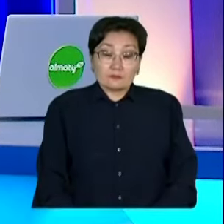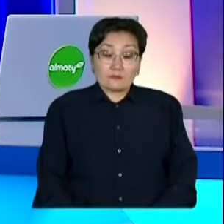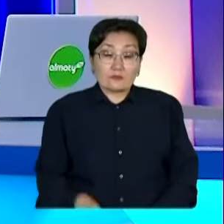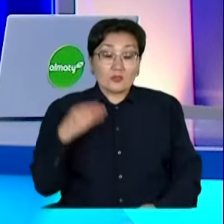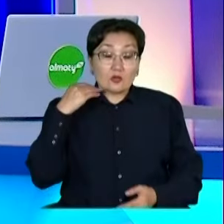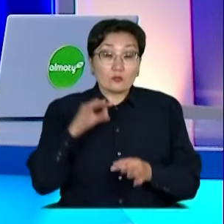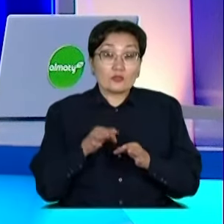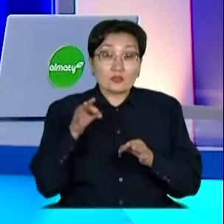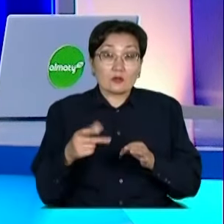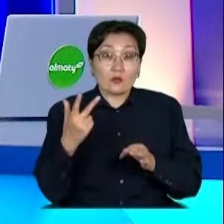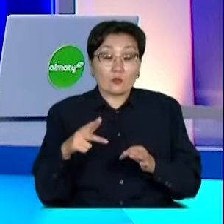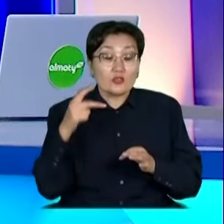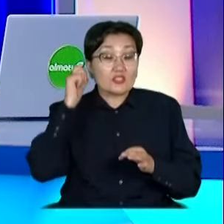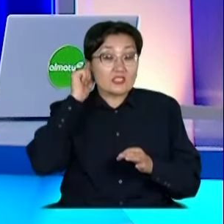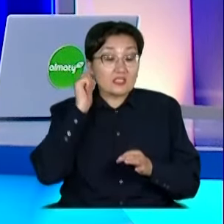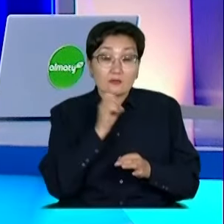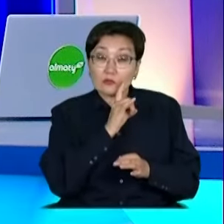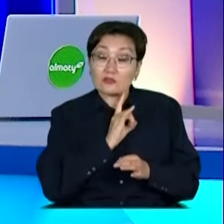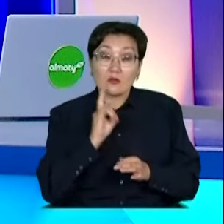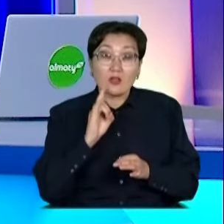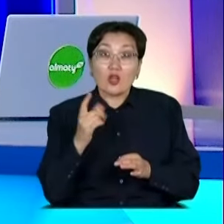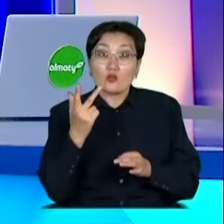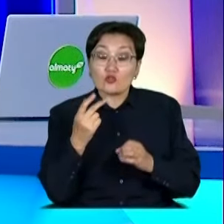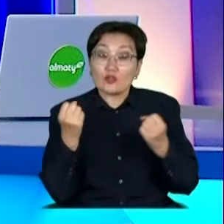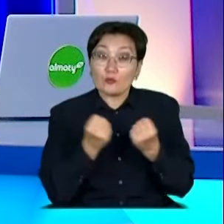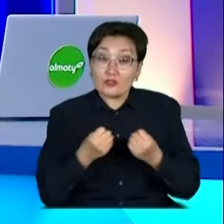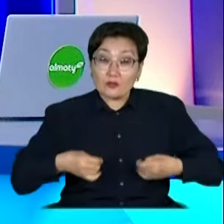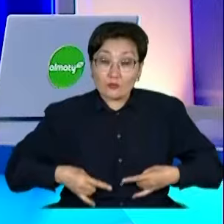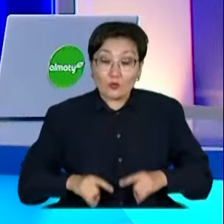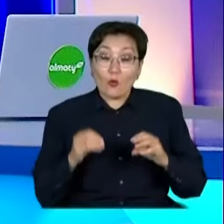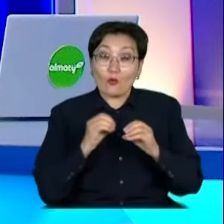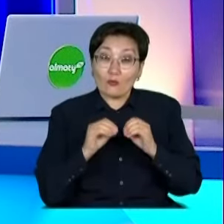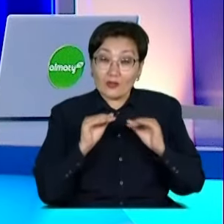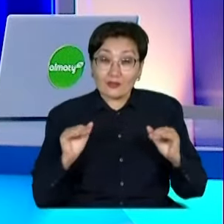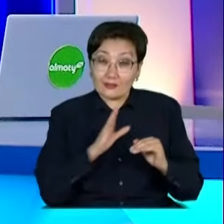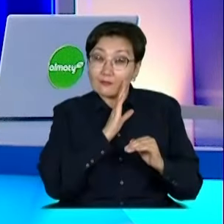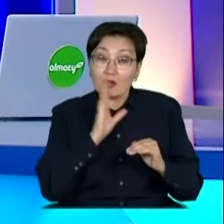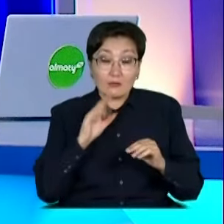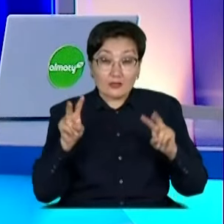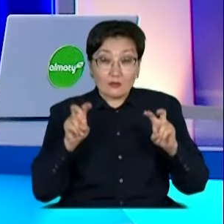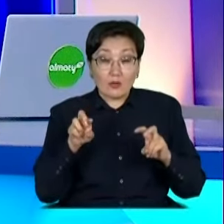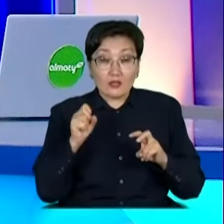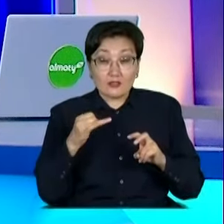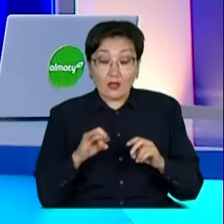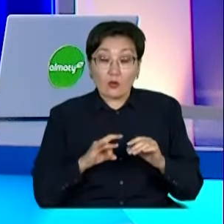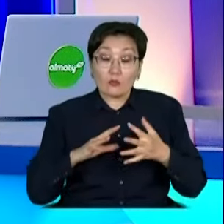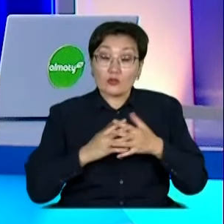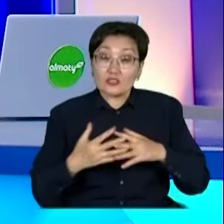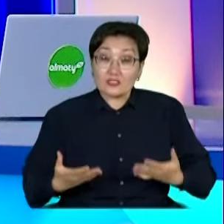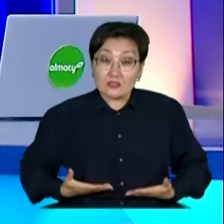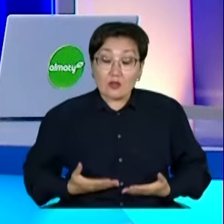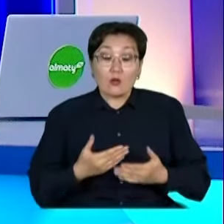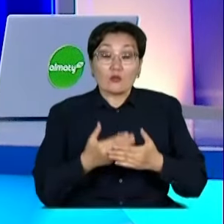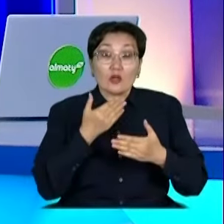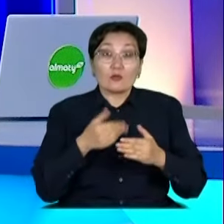Түркістан облысында 33 жастағы келіншек үшем босанып, 10 баланың анасы атанды. Абай ауылының тұрғыны бұған дейін 7 қызды